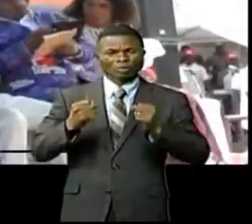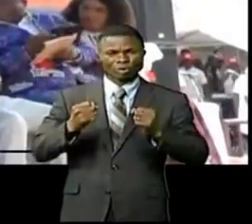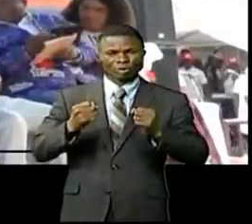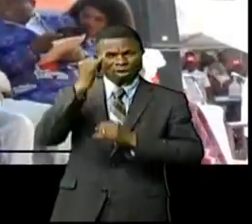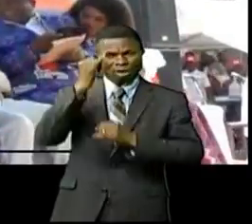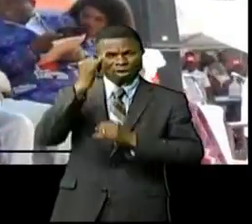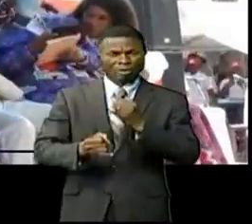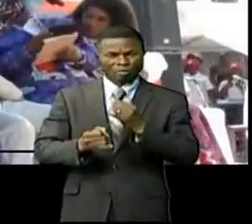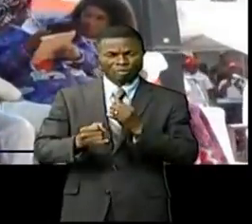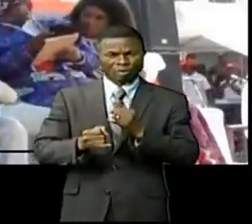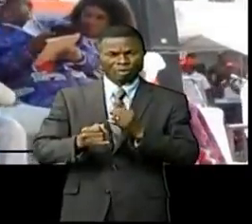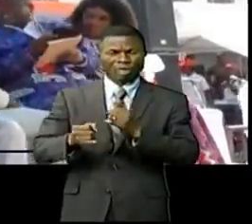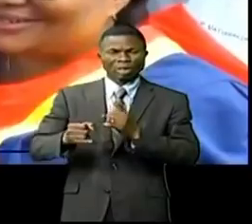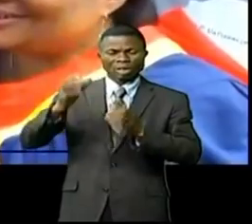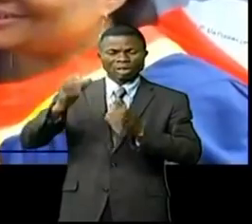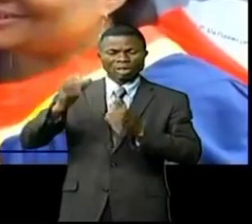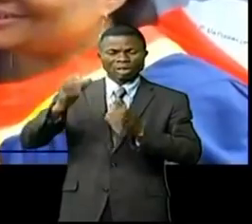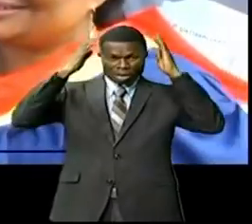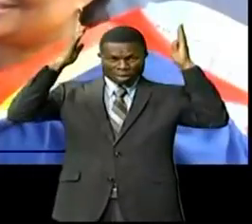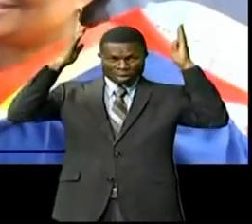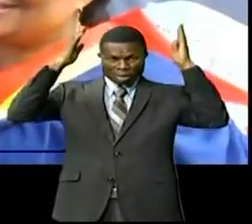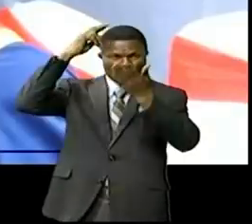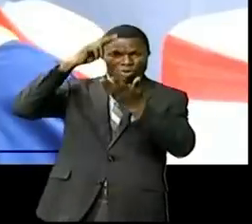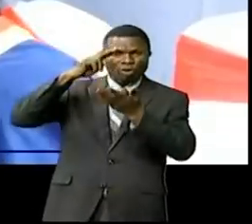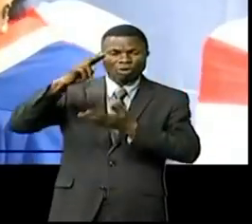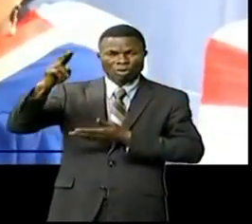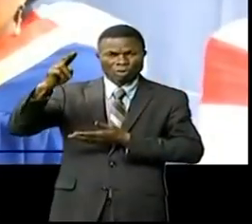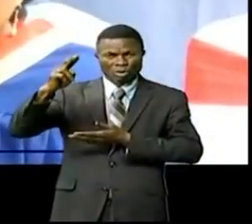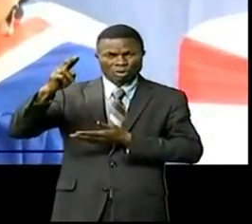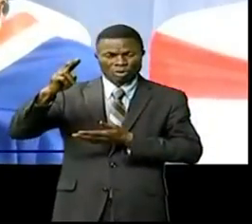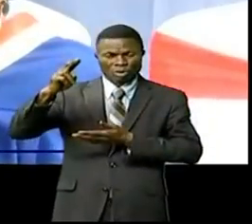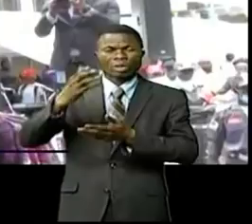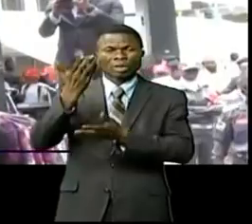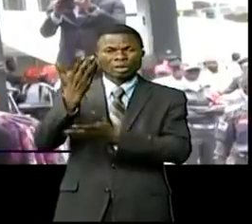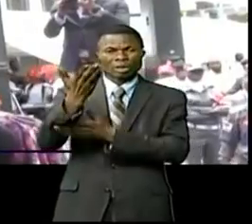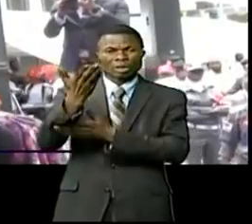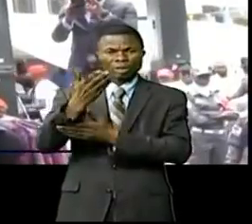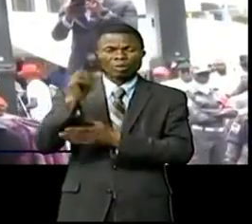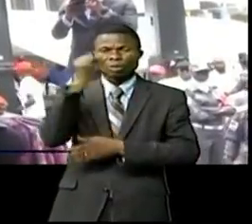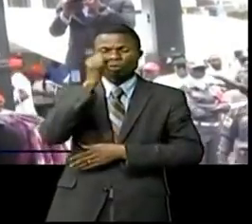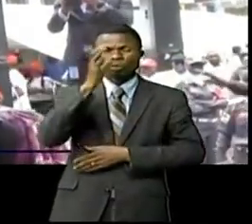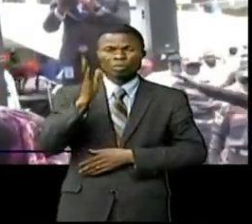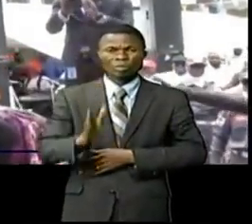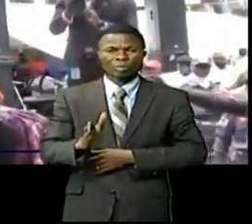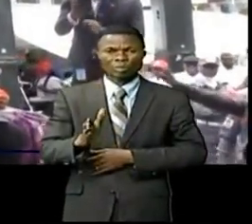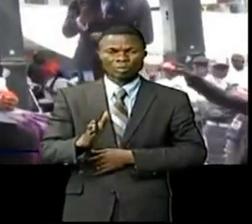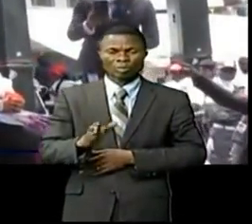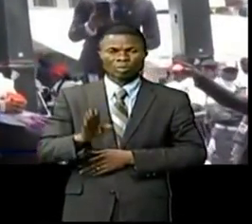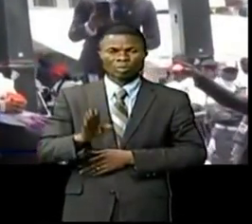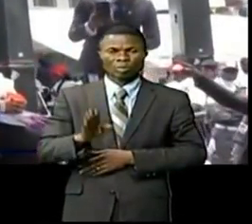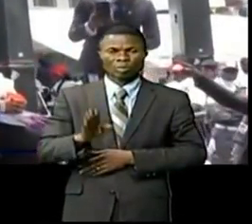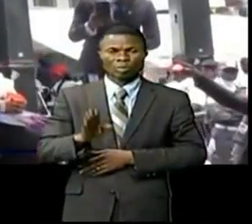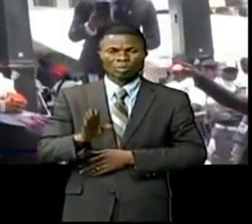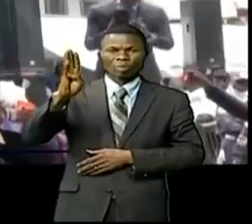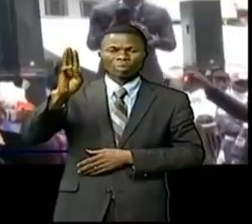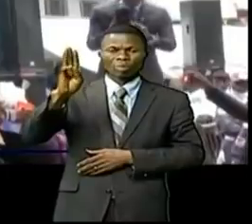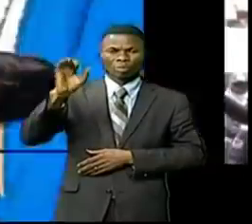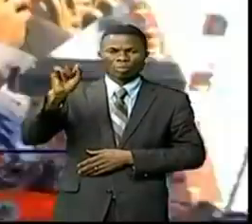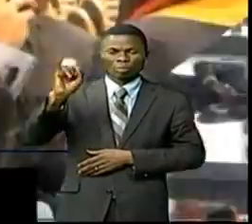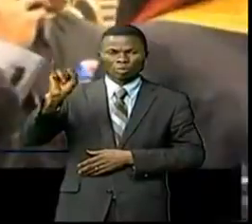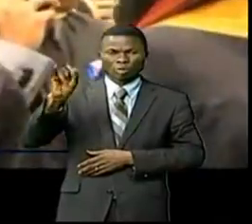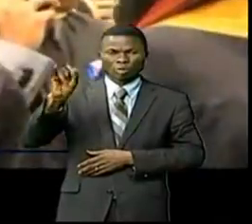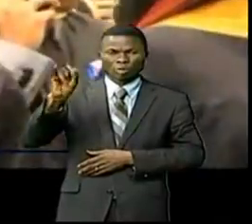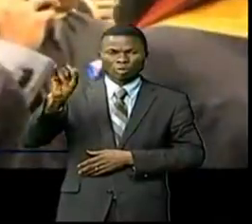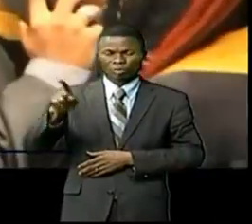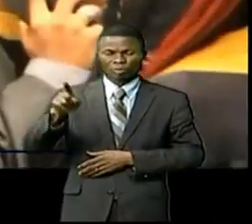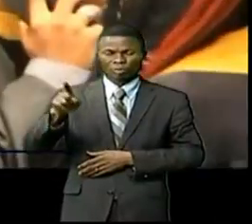clôturée cette collation de grades académiques agrémentée par l'artiste et musicienne Mboyo Moseka Mbiyabel.